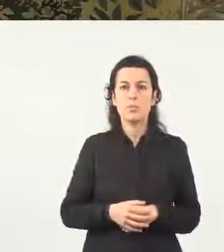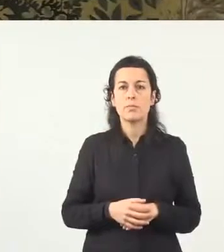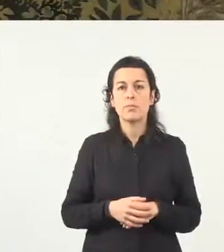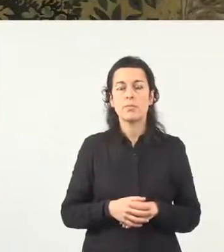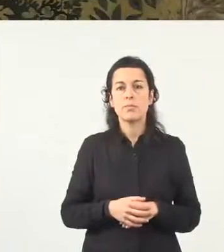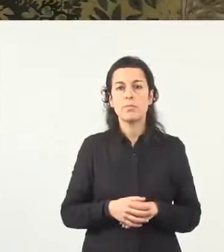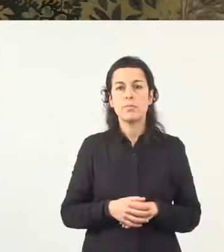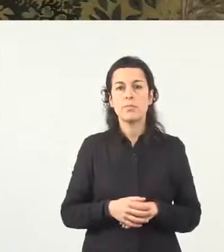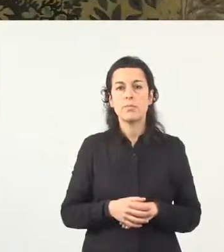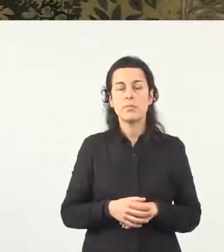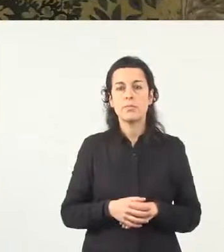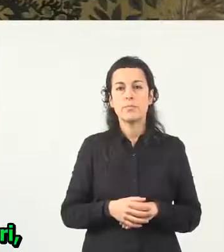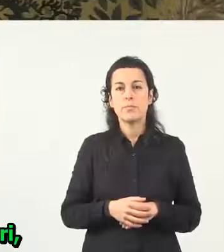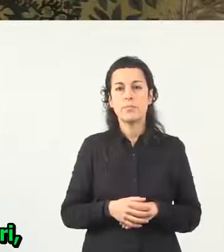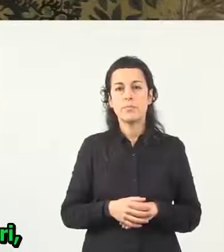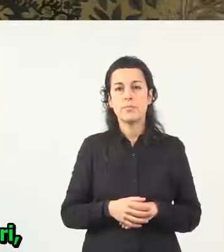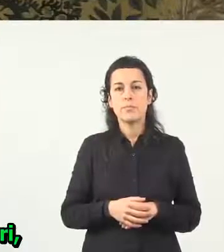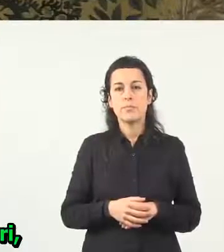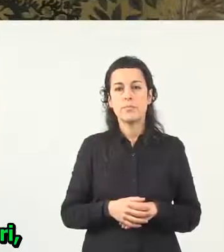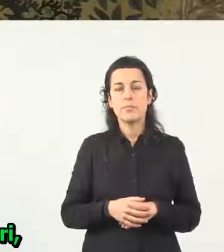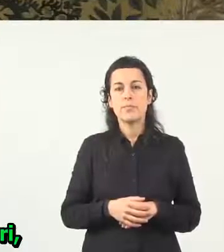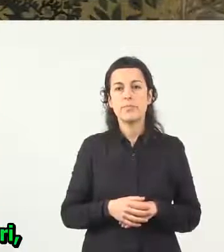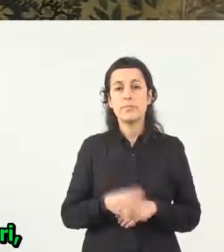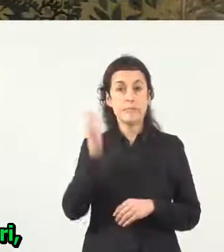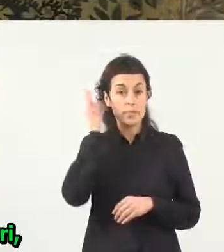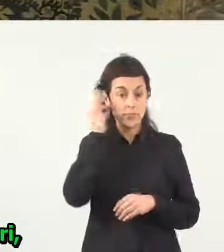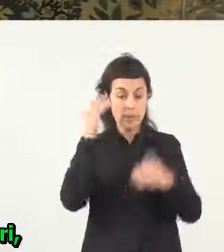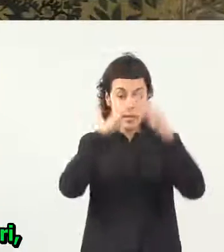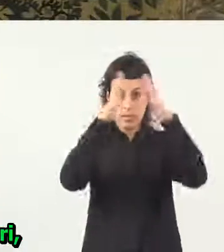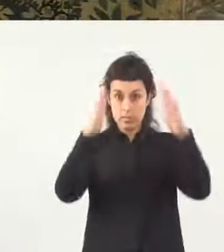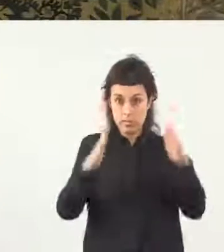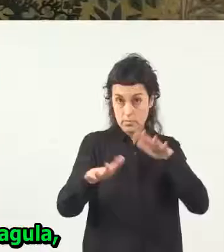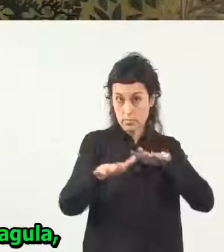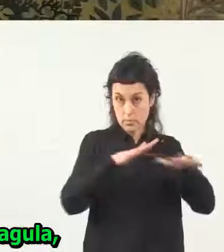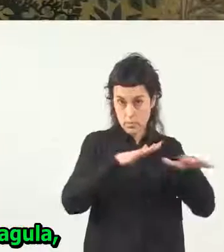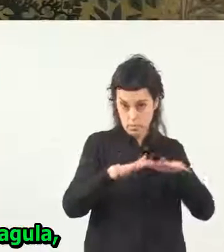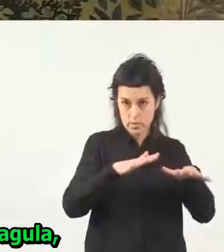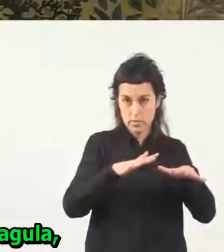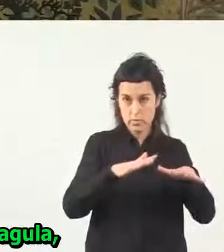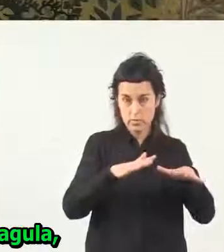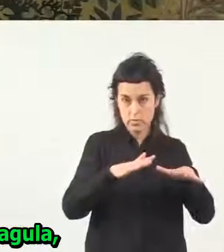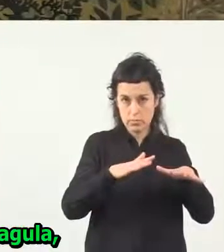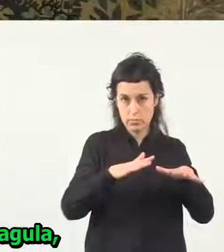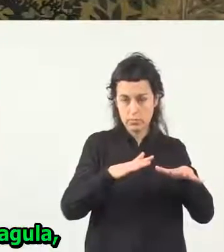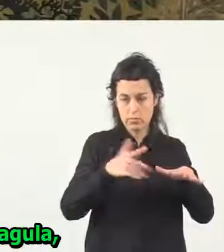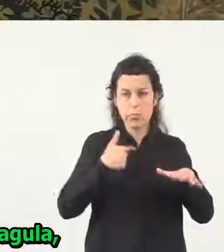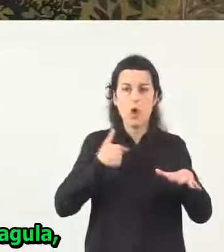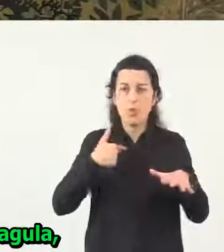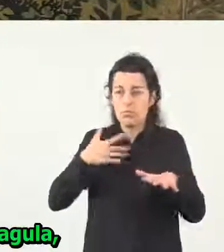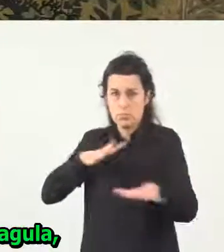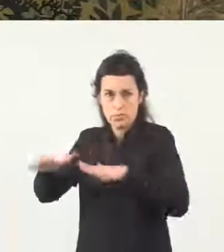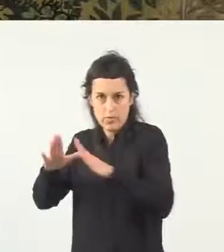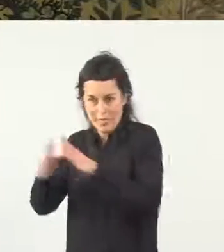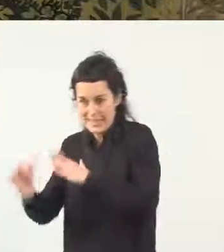da berriro emakumen etxeen mugimendu hori, astu gabe mugimendu feminista